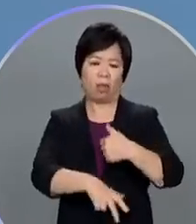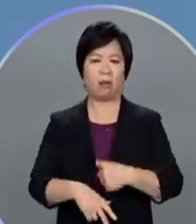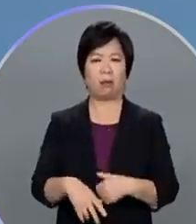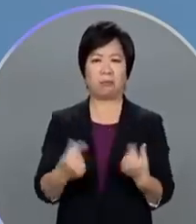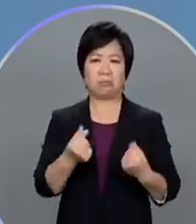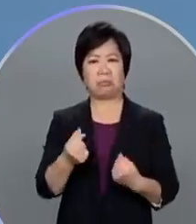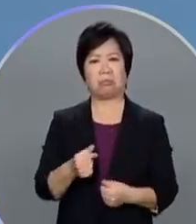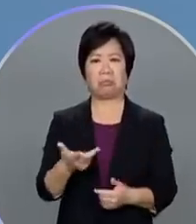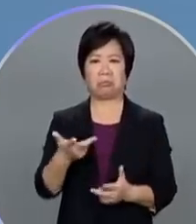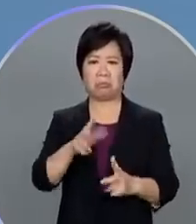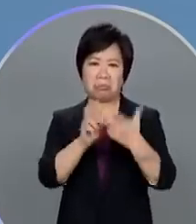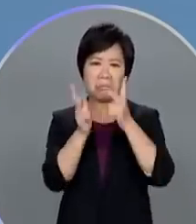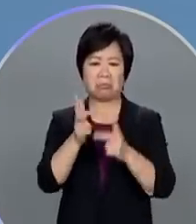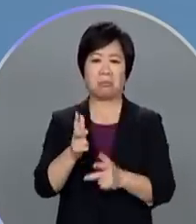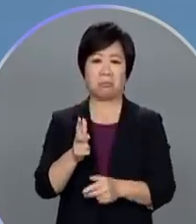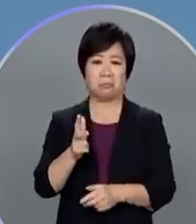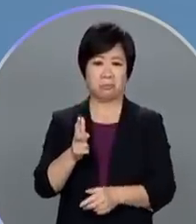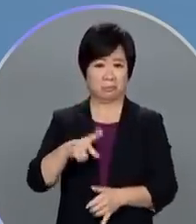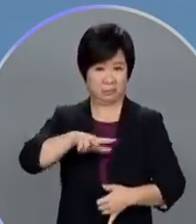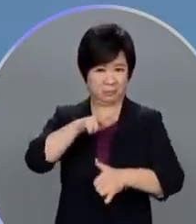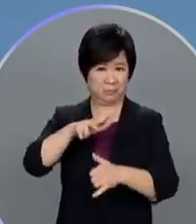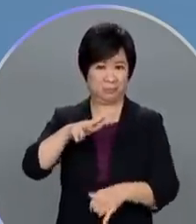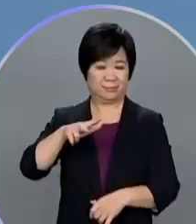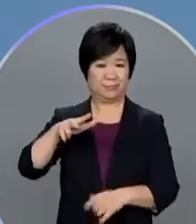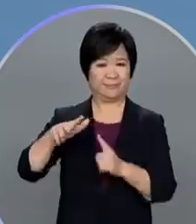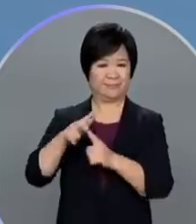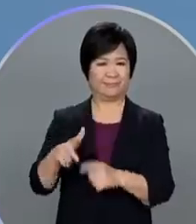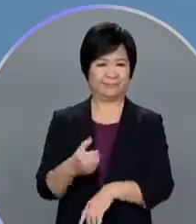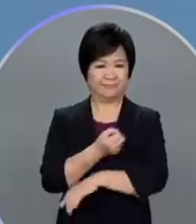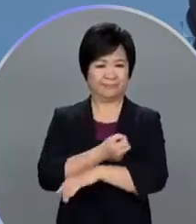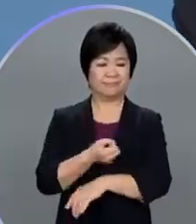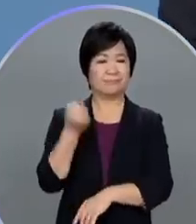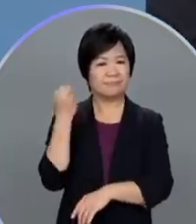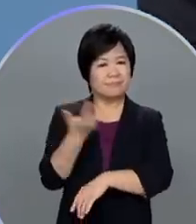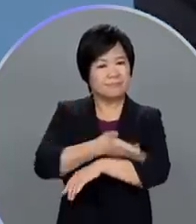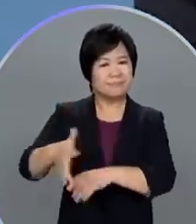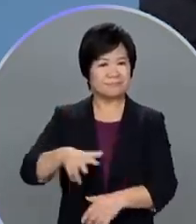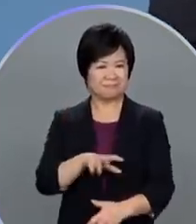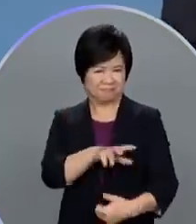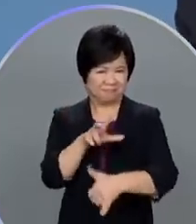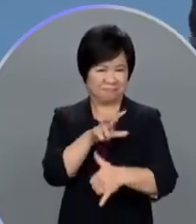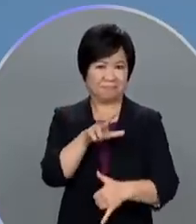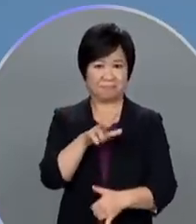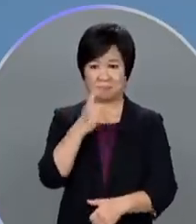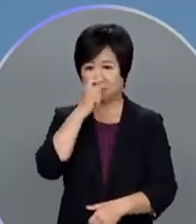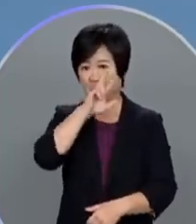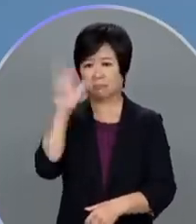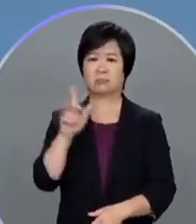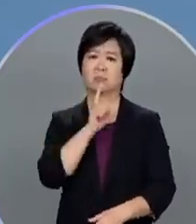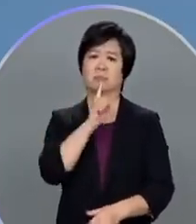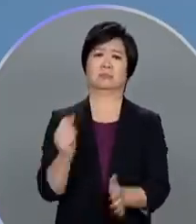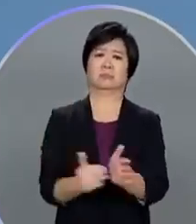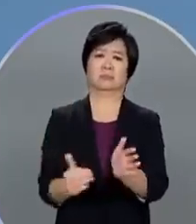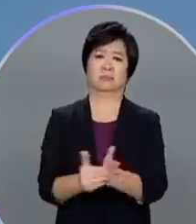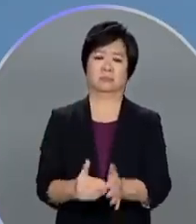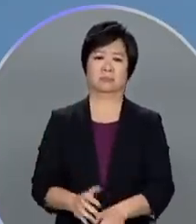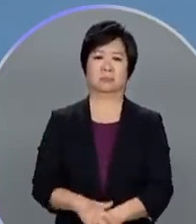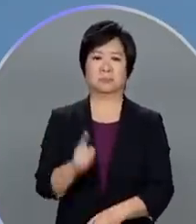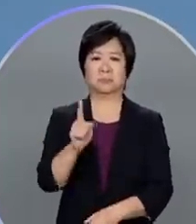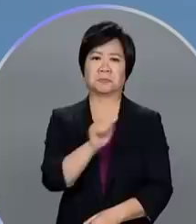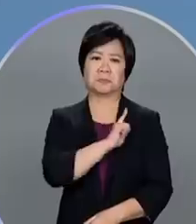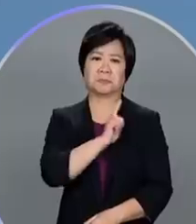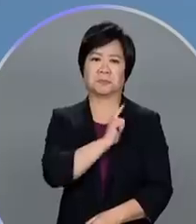戏，那只手就是派系新潮流掌握你，连于天都这样子说了，你不敢